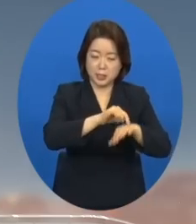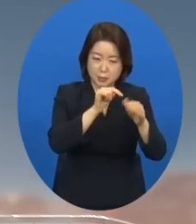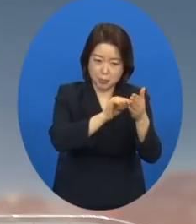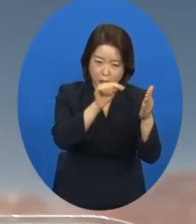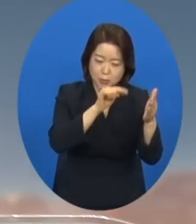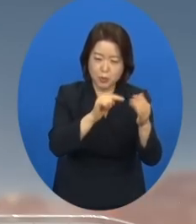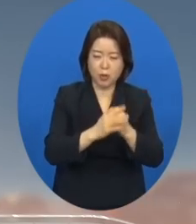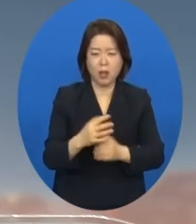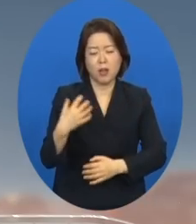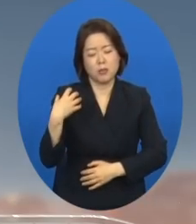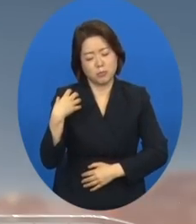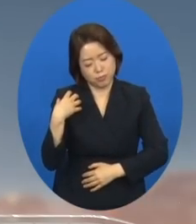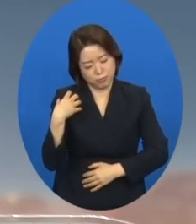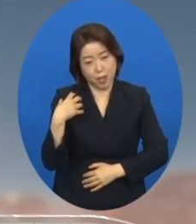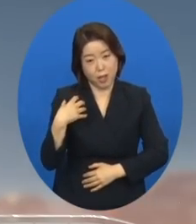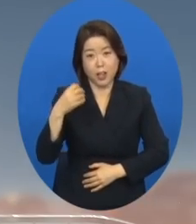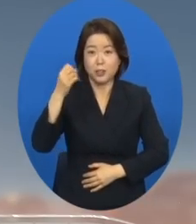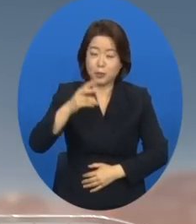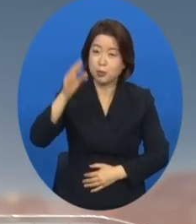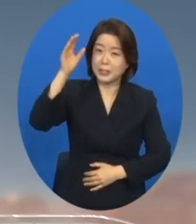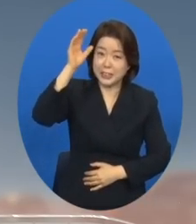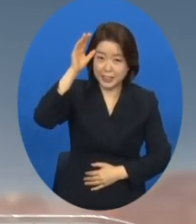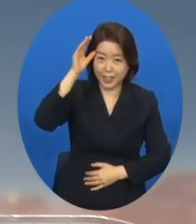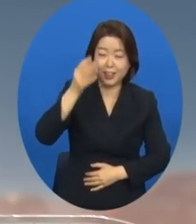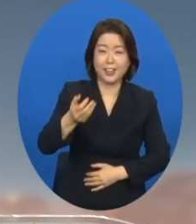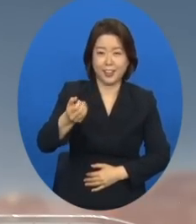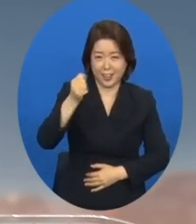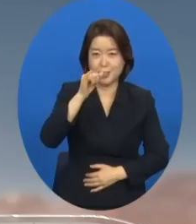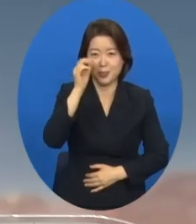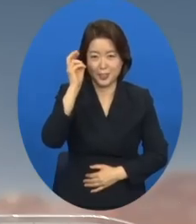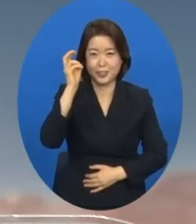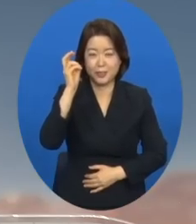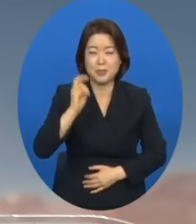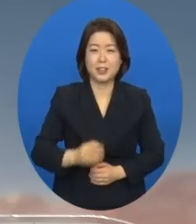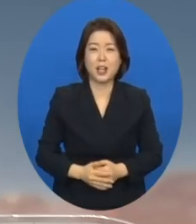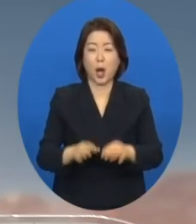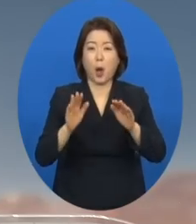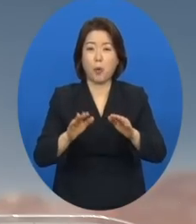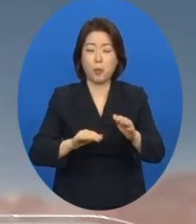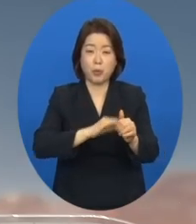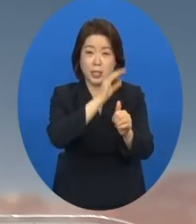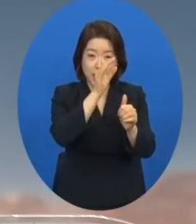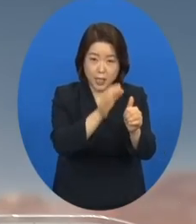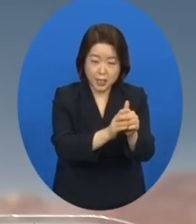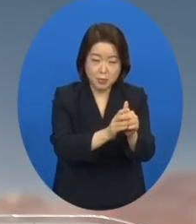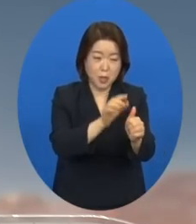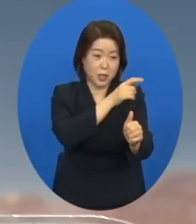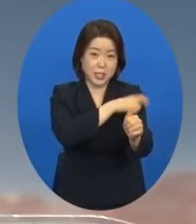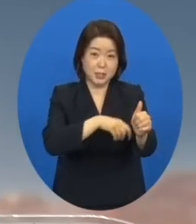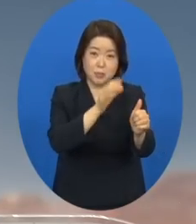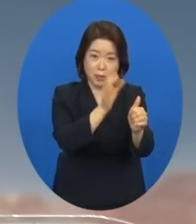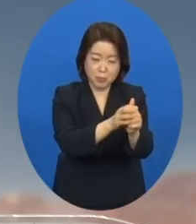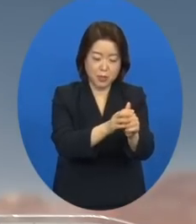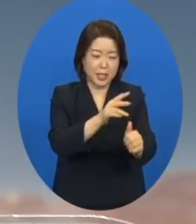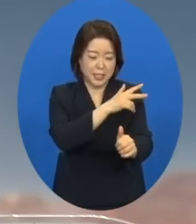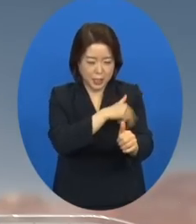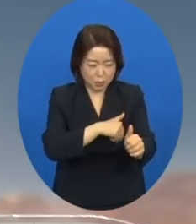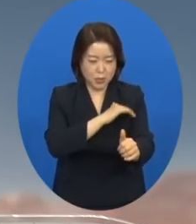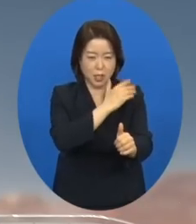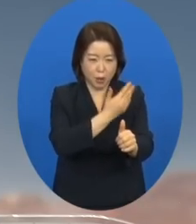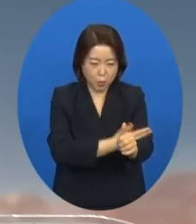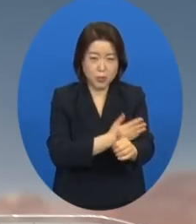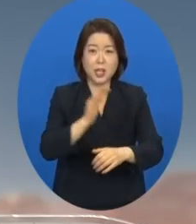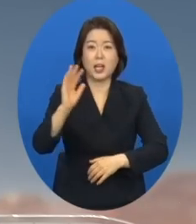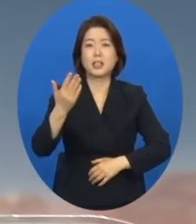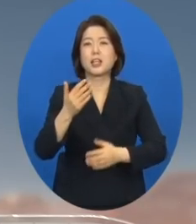마음적으로 부담도 되겠지만 기대가 되시는 분들도 있을 것입니다 오늘 임원 임명주의를 맞이해서 집사님 권사님